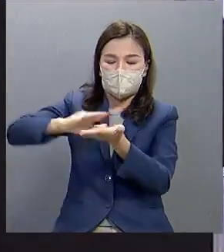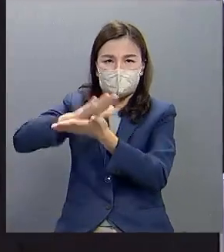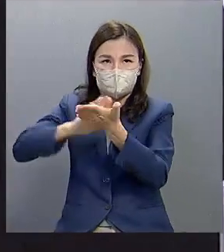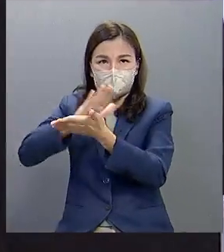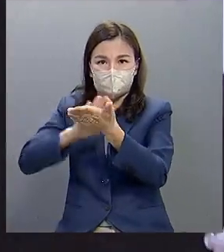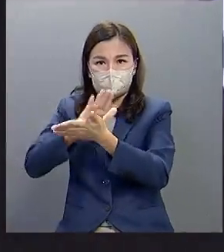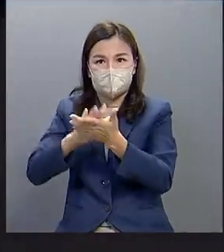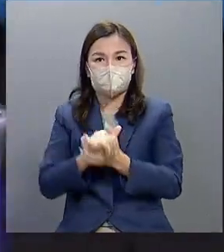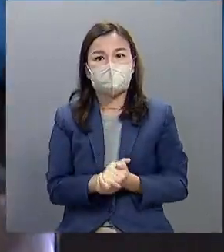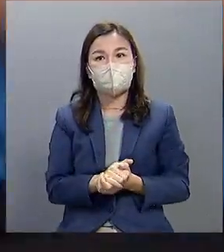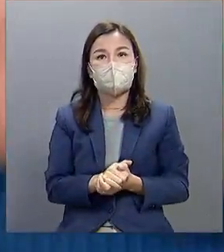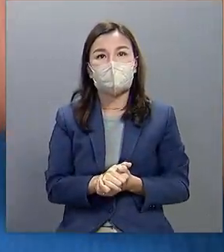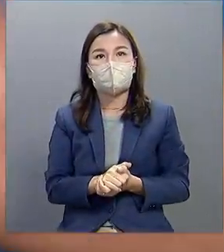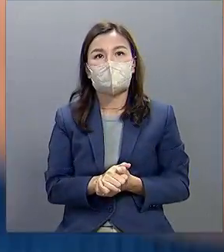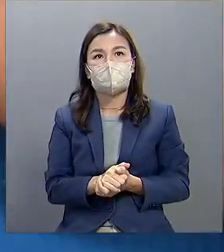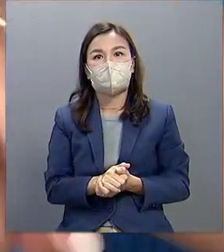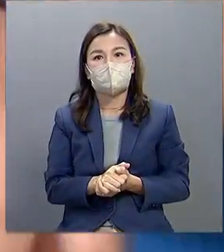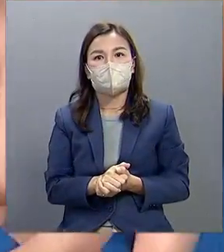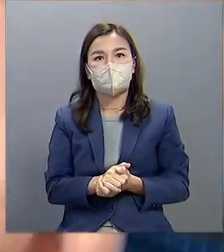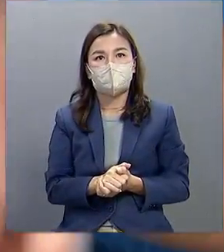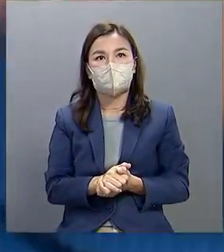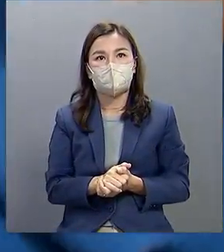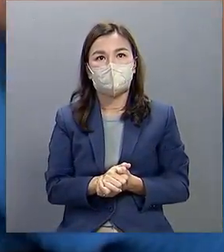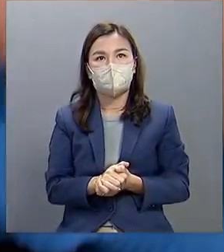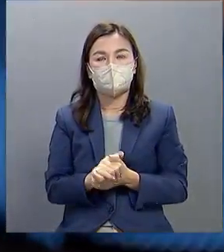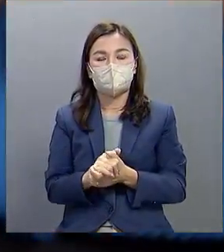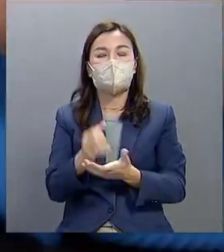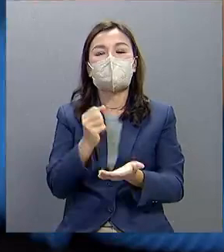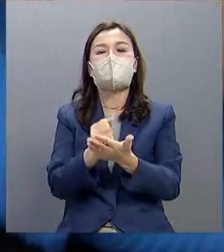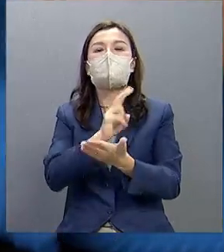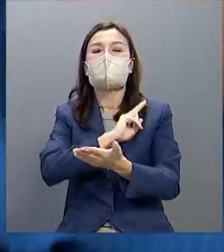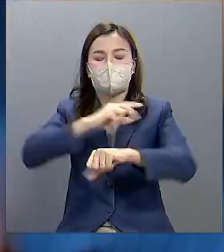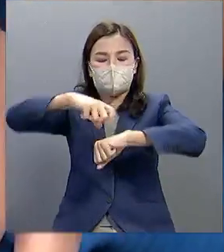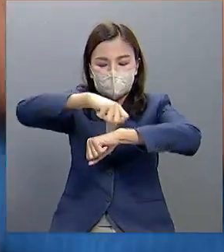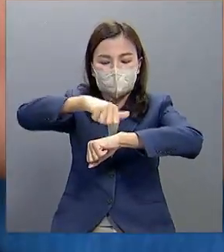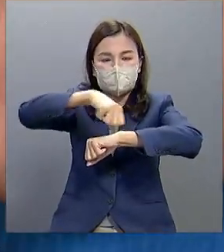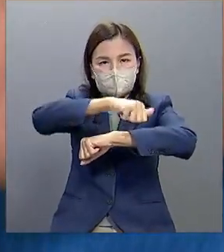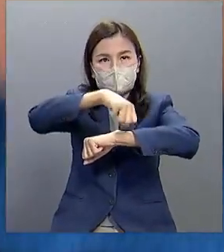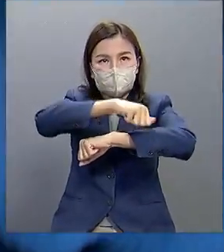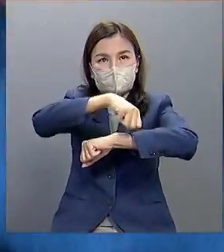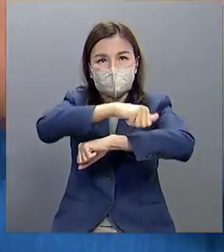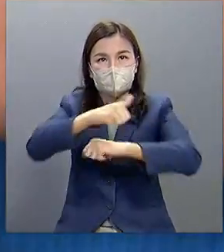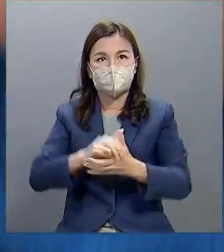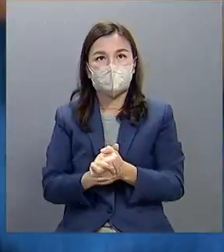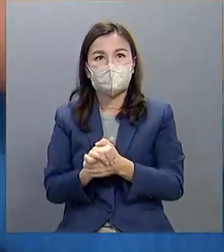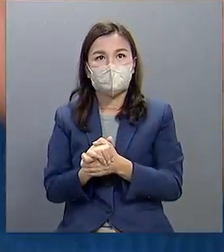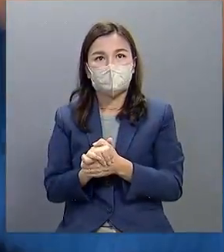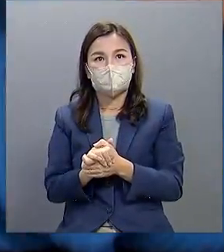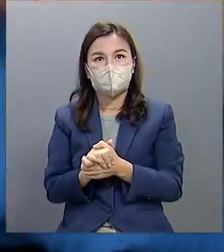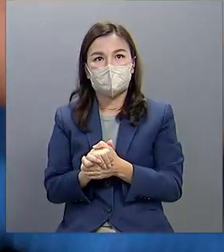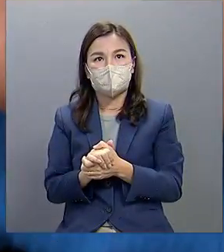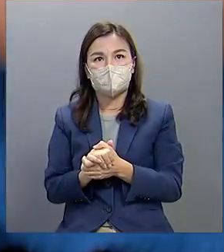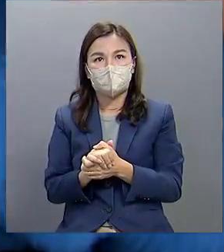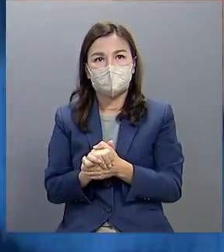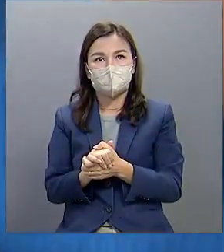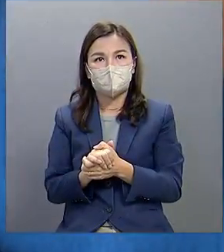ะแล้วก็ใช้สำหรับนวดตัวเป็นน้ำมันนวดจะเห็นว่าพวกน้ำมันนวดอะค่ะมันจะมีเขาเรียกเพลย์ไทม์